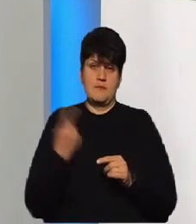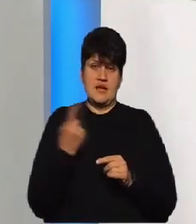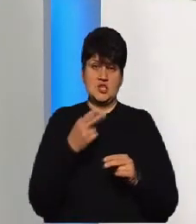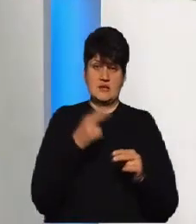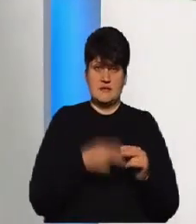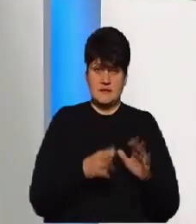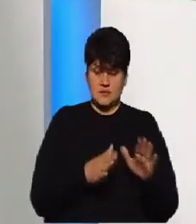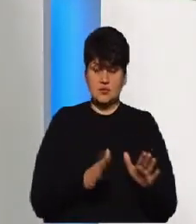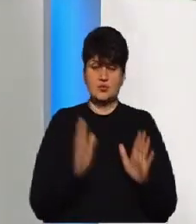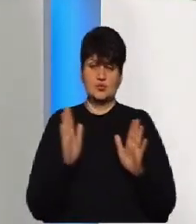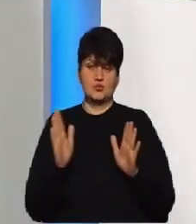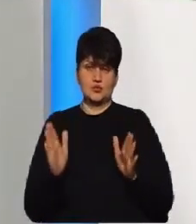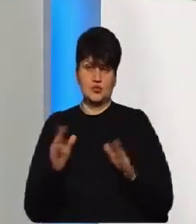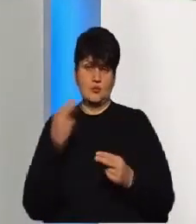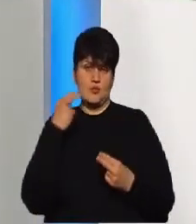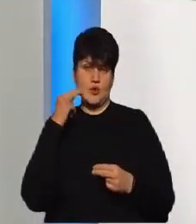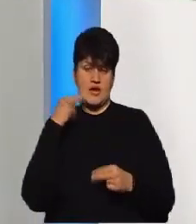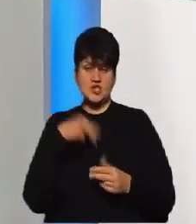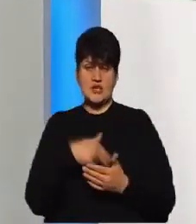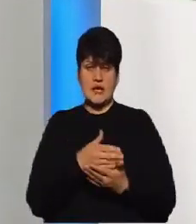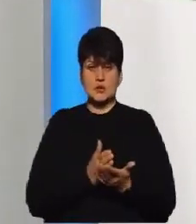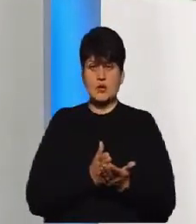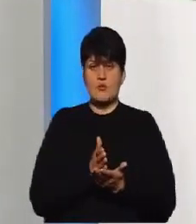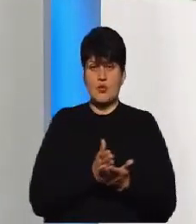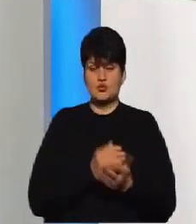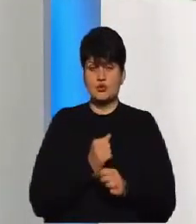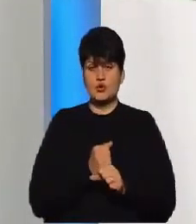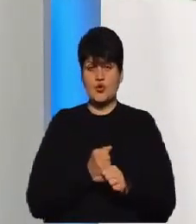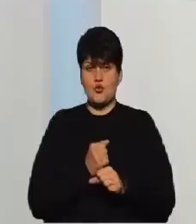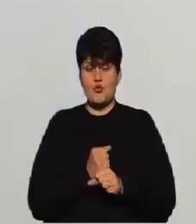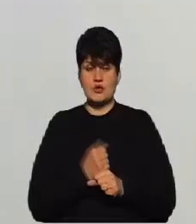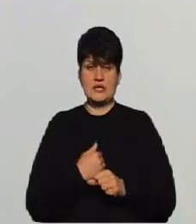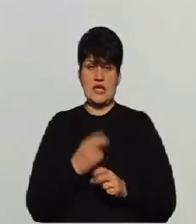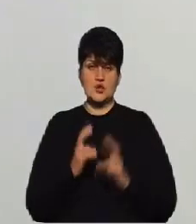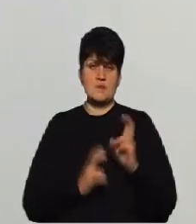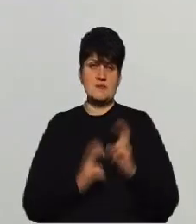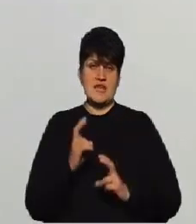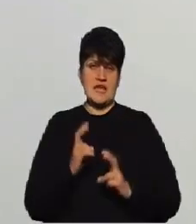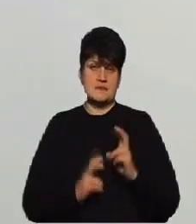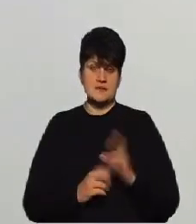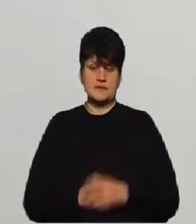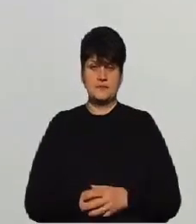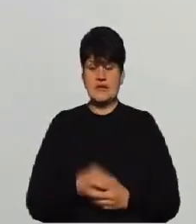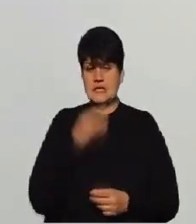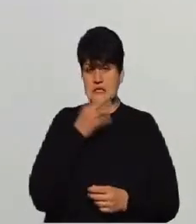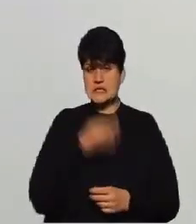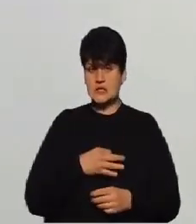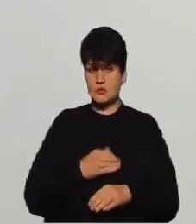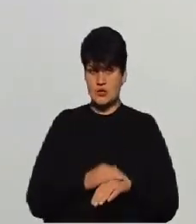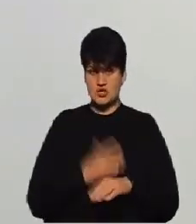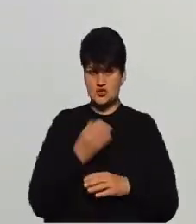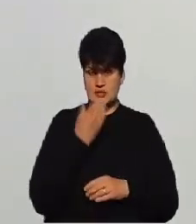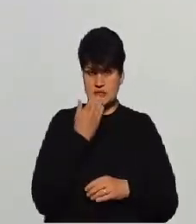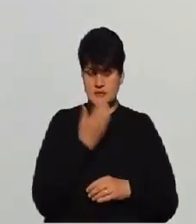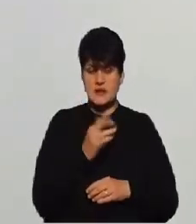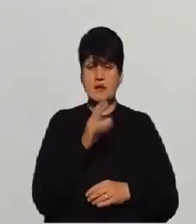суттєво покращені якості послуг і роботи для нашого підприємства. Скажіть, будь ласка, ще запитаю вас як споживача,